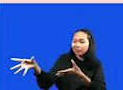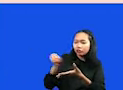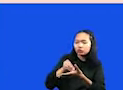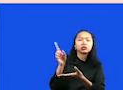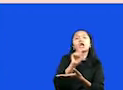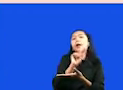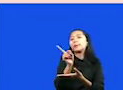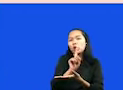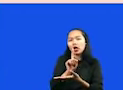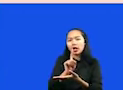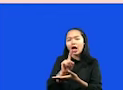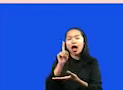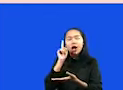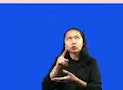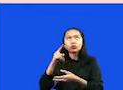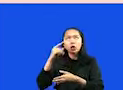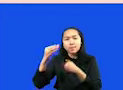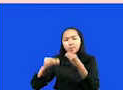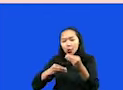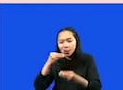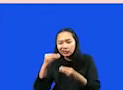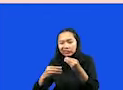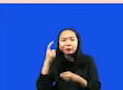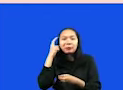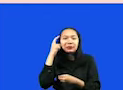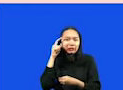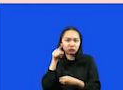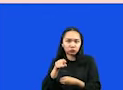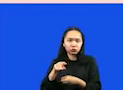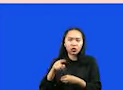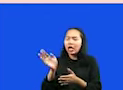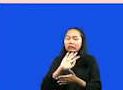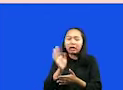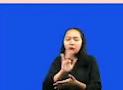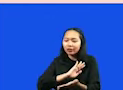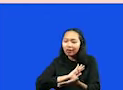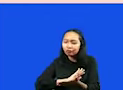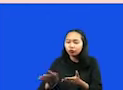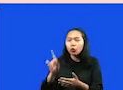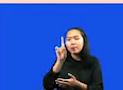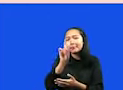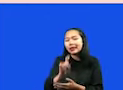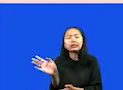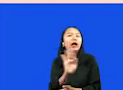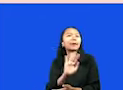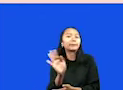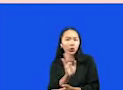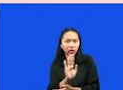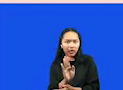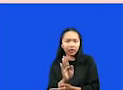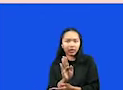gitu ya keadaan keadaan di luar sana itu seperti apa cara kita untuk menyamakan kayak gitu kan perlu